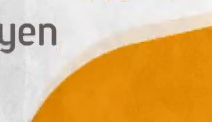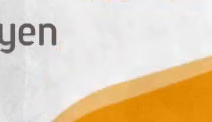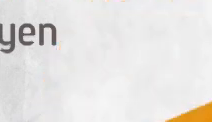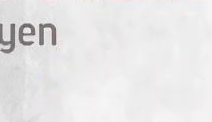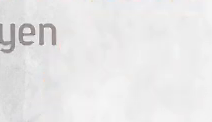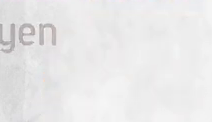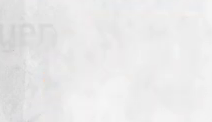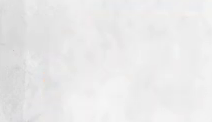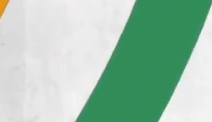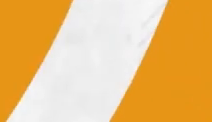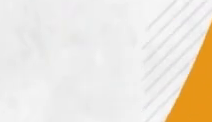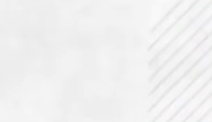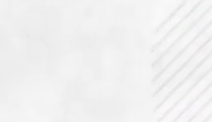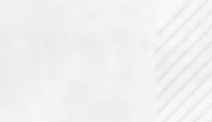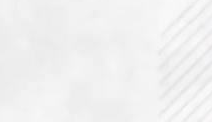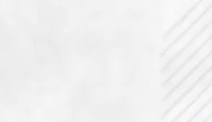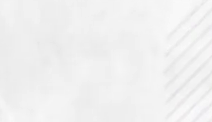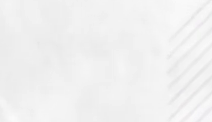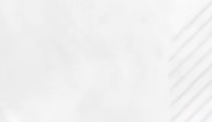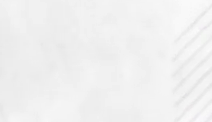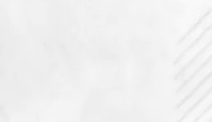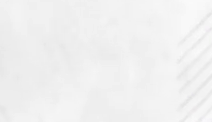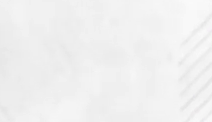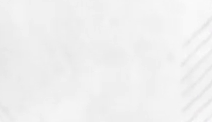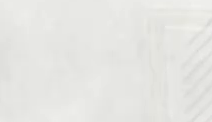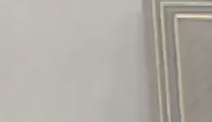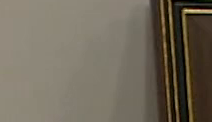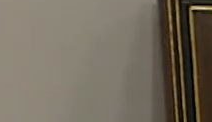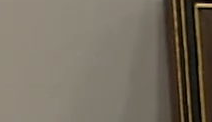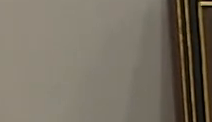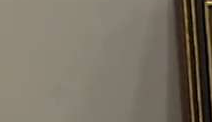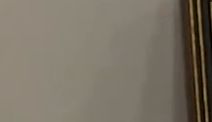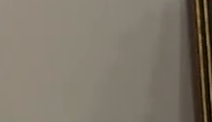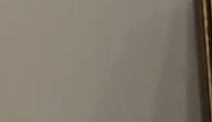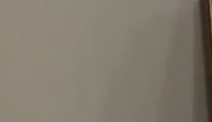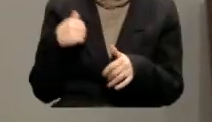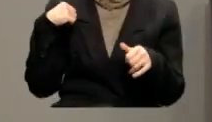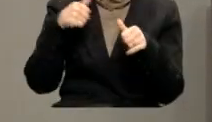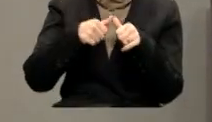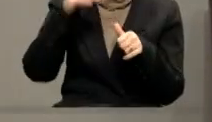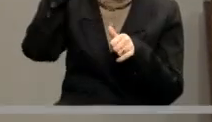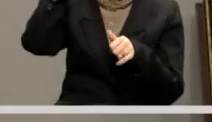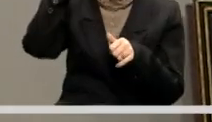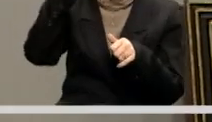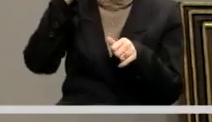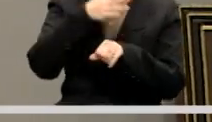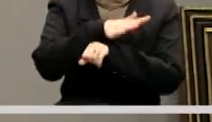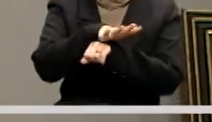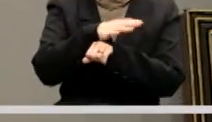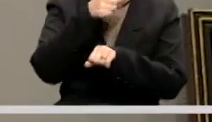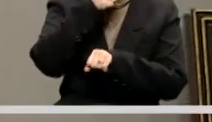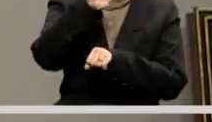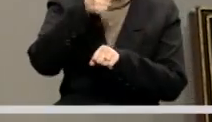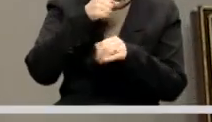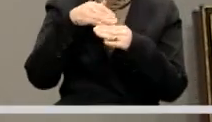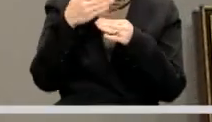Güne Merhaba'da yanıtlıyor. Yeniden merhabalar efendim. Sokak röportajımız